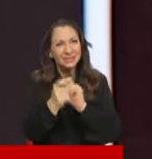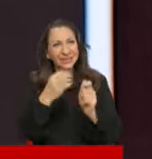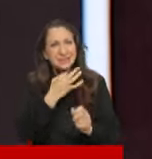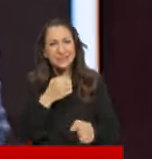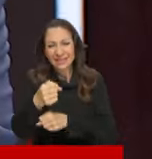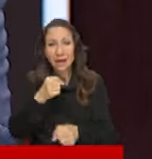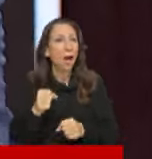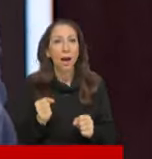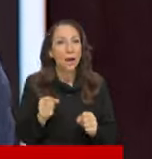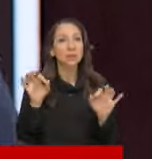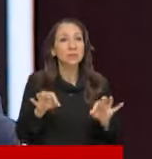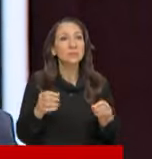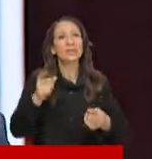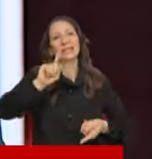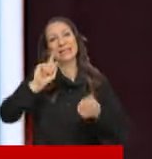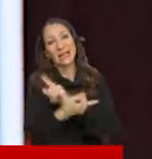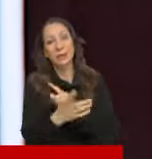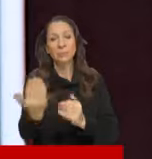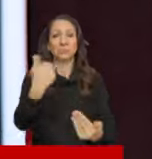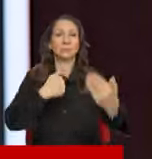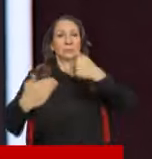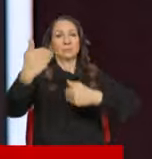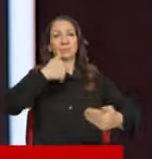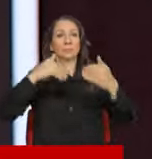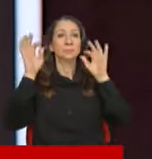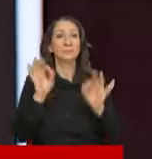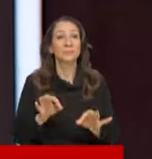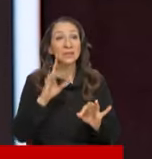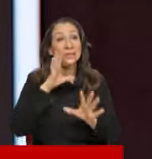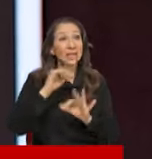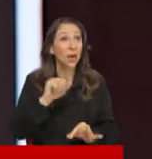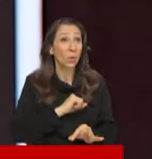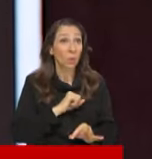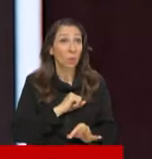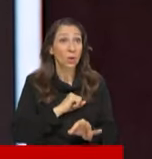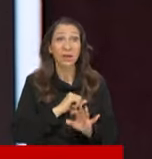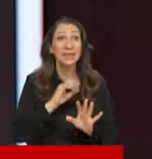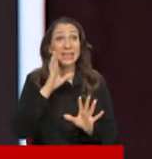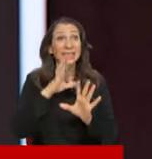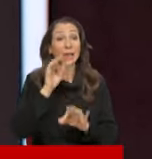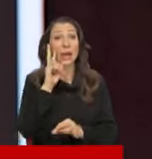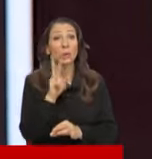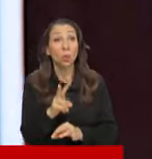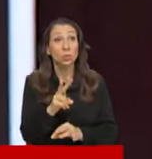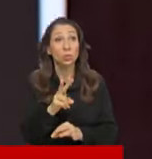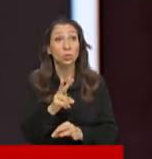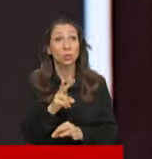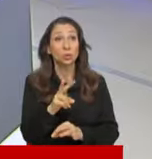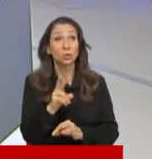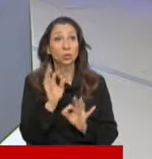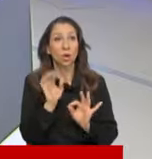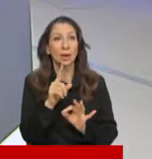diye artık tersine döndü herkes bize geliyor Çünkü çünkü insanlar korkuyor yok insanlar gördü bakın